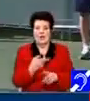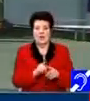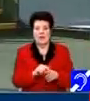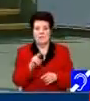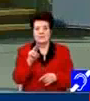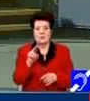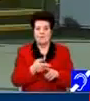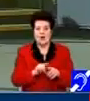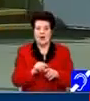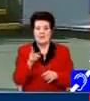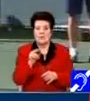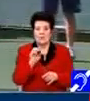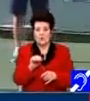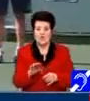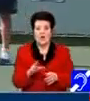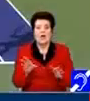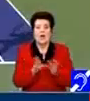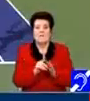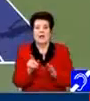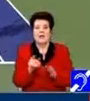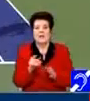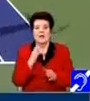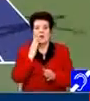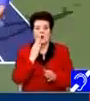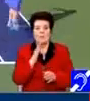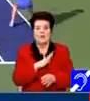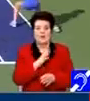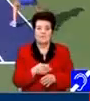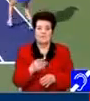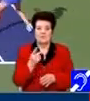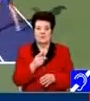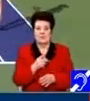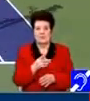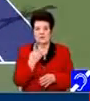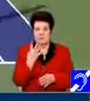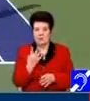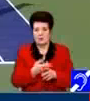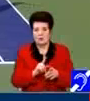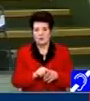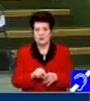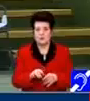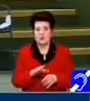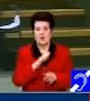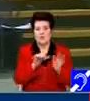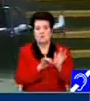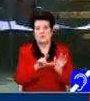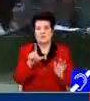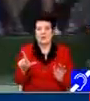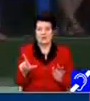Pliskova. În debutul de meci, perechea româno-cehă și-a trecut în cont 4 game-uri consecutive și a închis setul cu 6 la